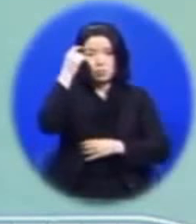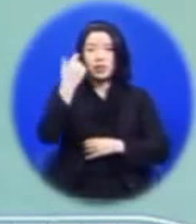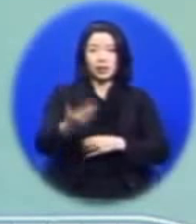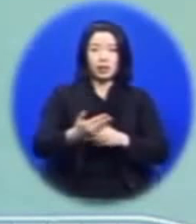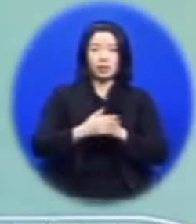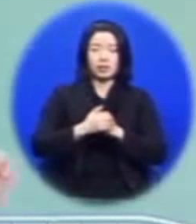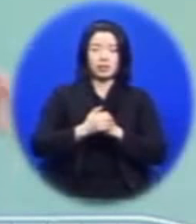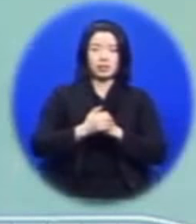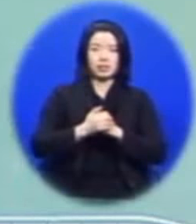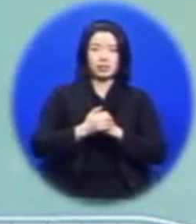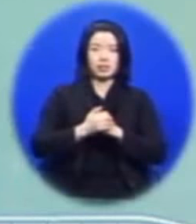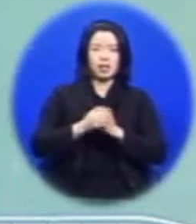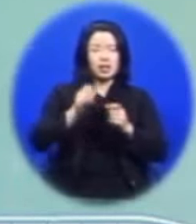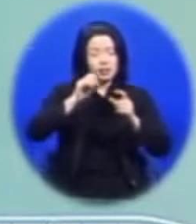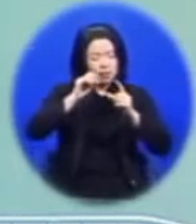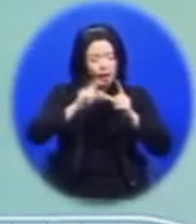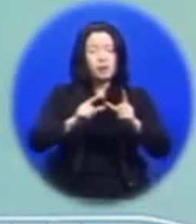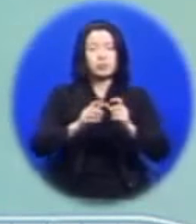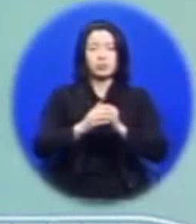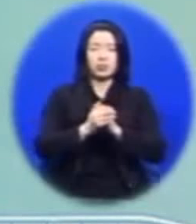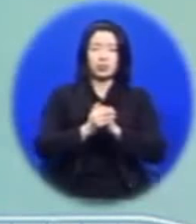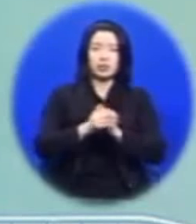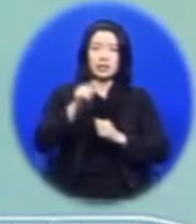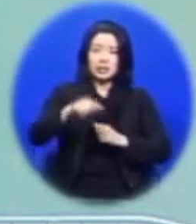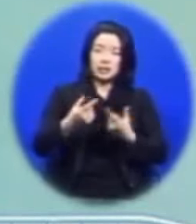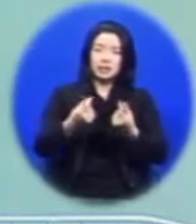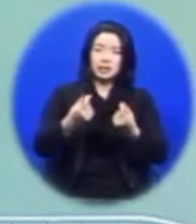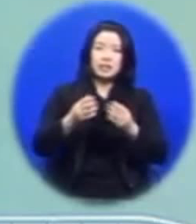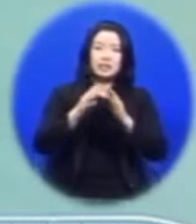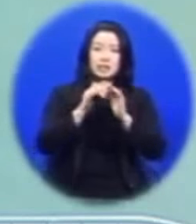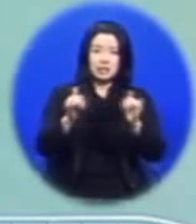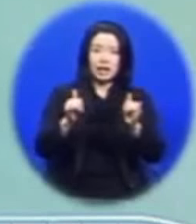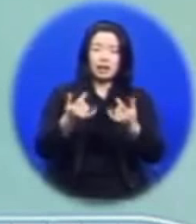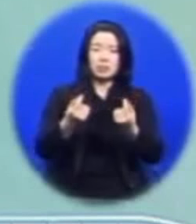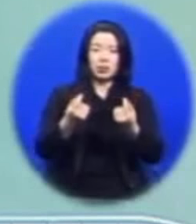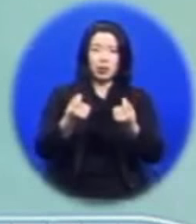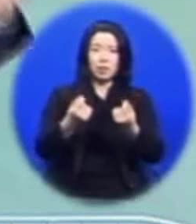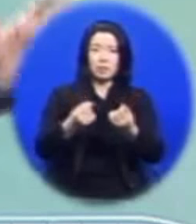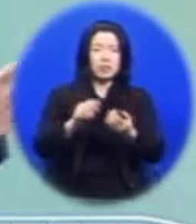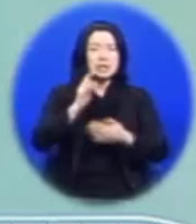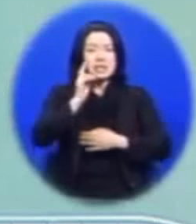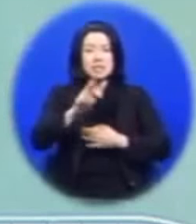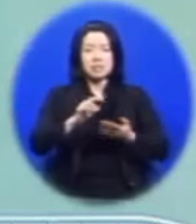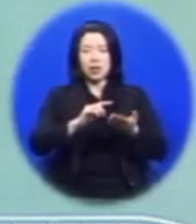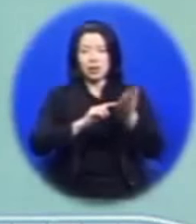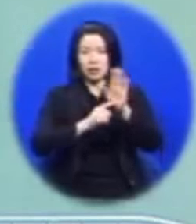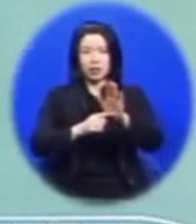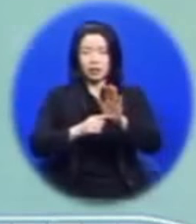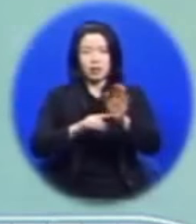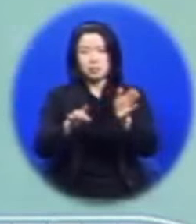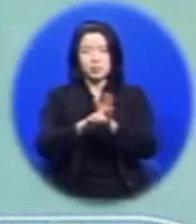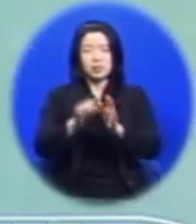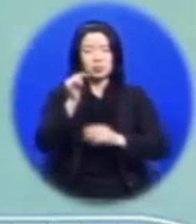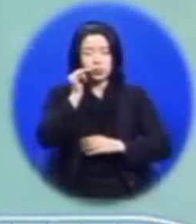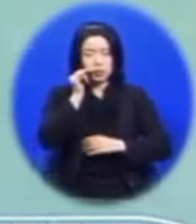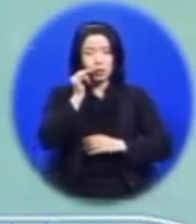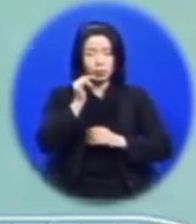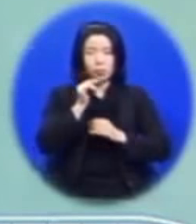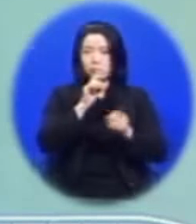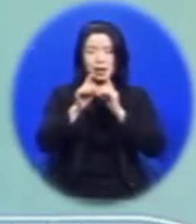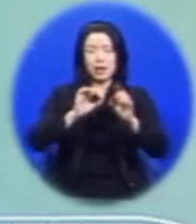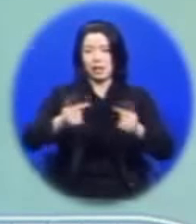믿으십니까 대부분은 그 사람처럼 노골적으로 못 믿겠다고 말을 안 해요